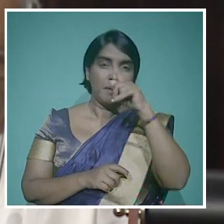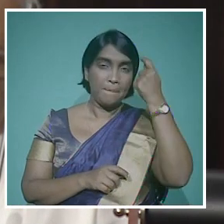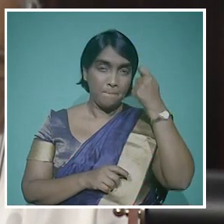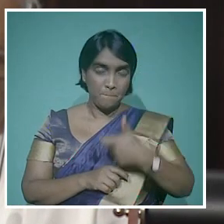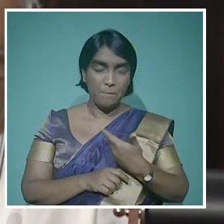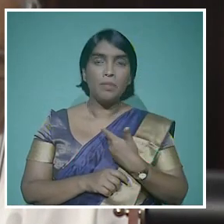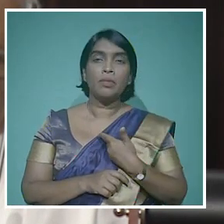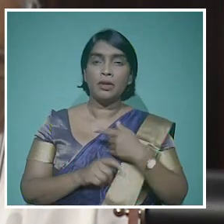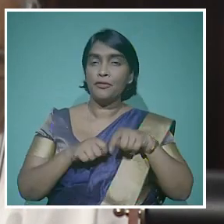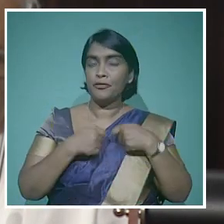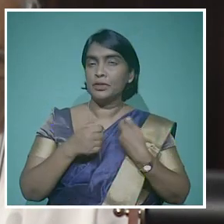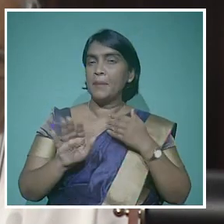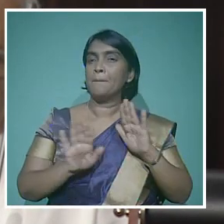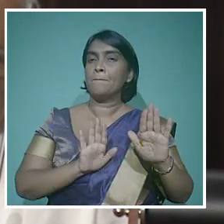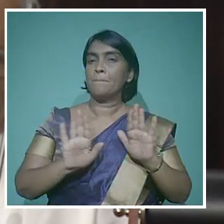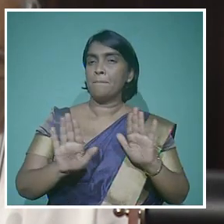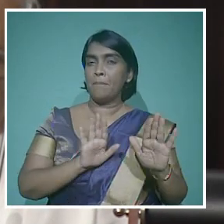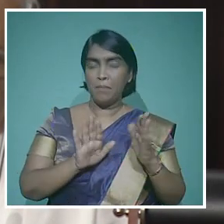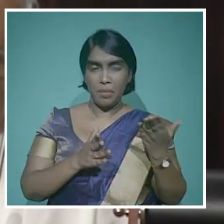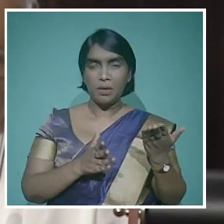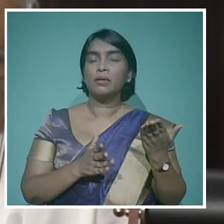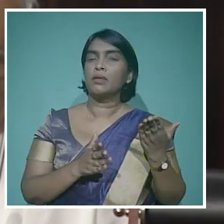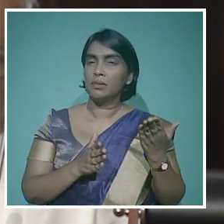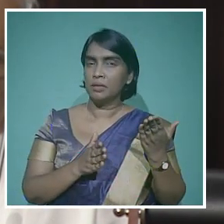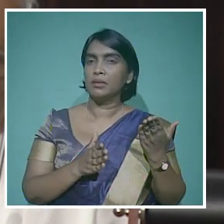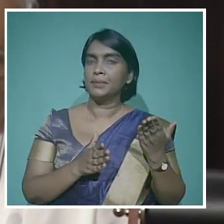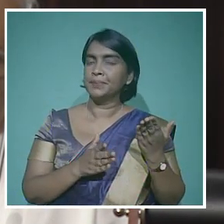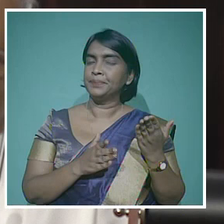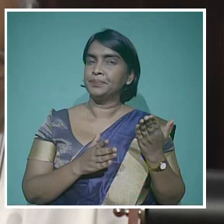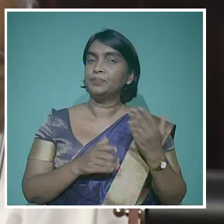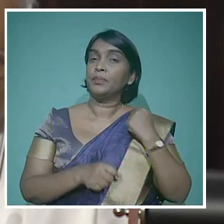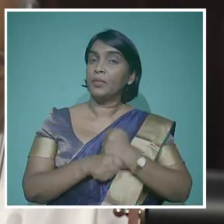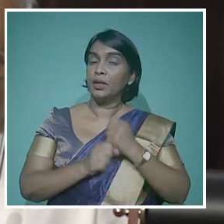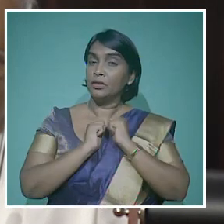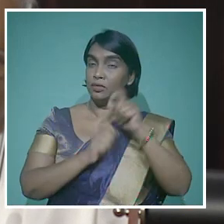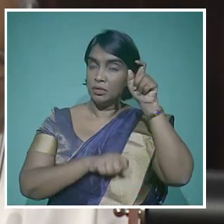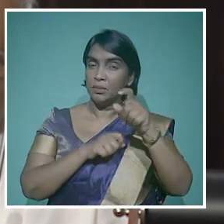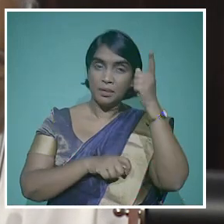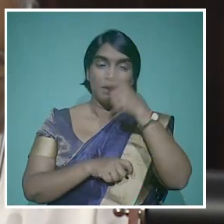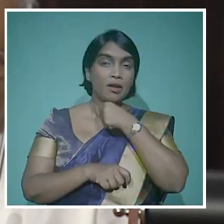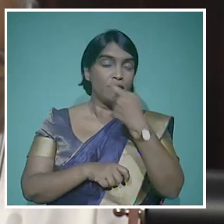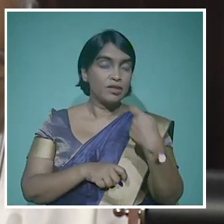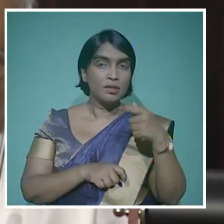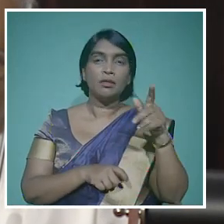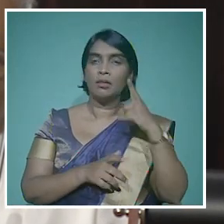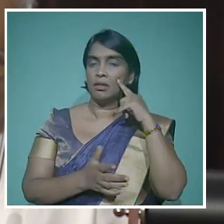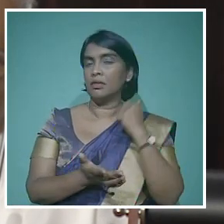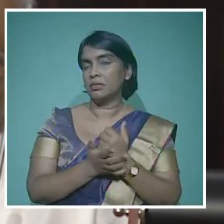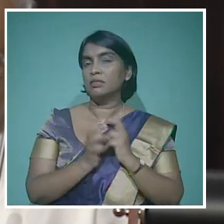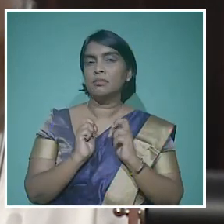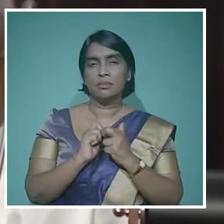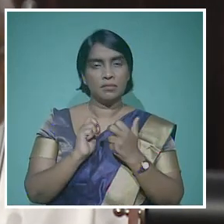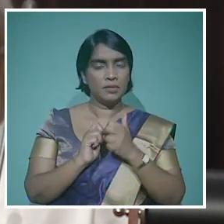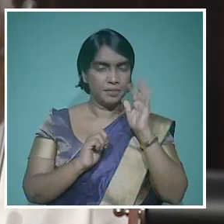තුළ වියදම් කළමනාකාරය කර ගැනීමේදී රජයේ සේවකයන් හා විශ්‍රාමිකයන් ඉතා අසීරු